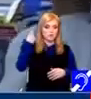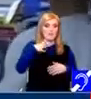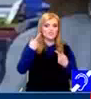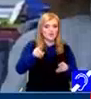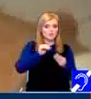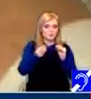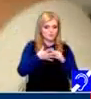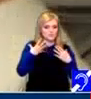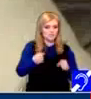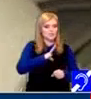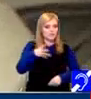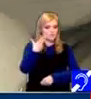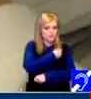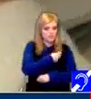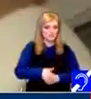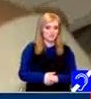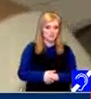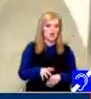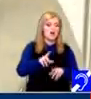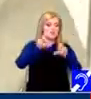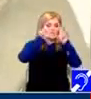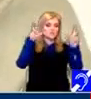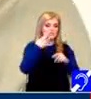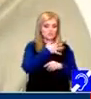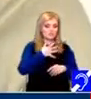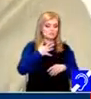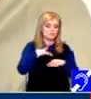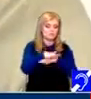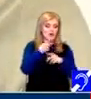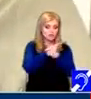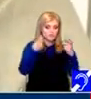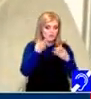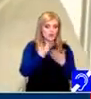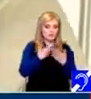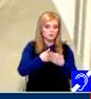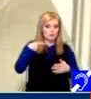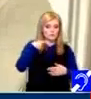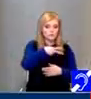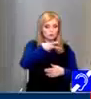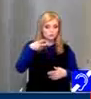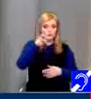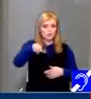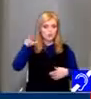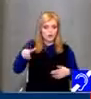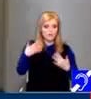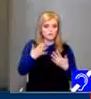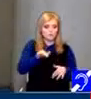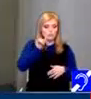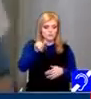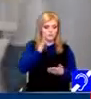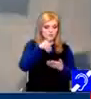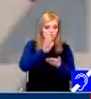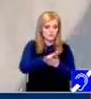de sănătate și nu fusese vaccinată. Institutul Național de Sănătate Publică anunță că aproape 1200 de oameni au fost diagnosticați